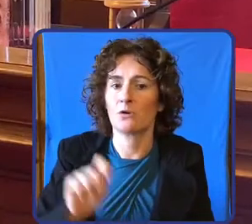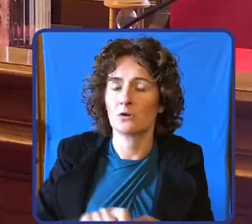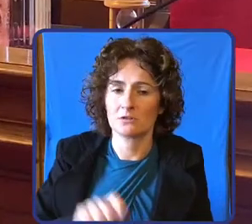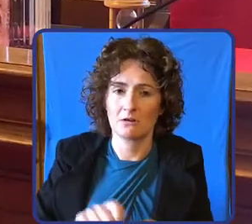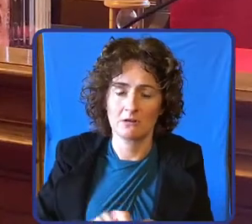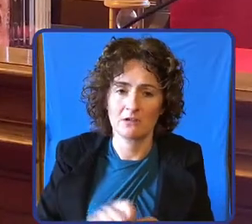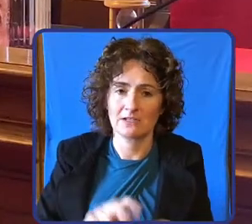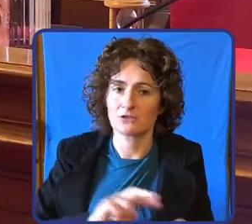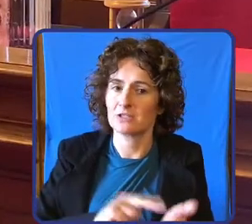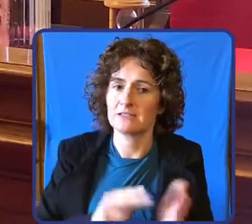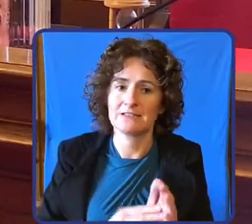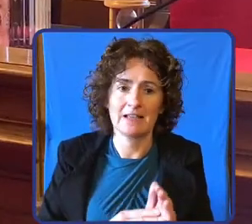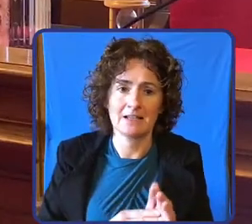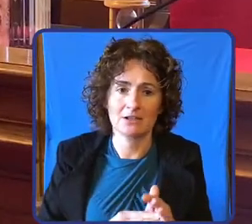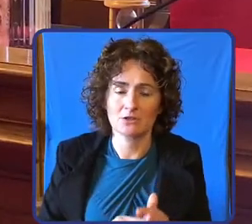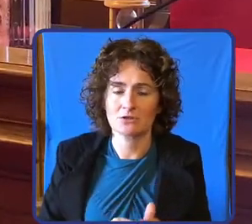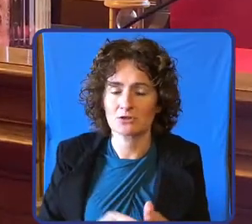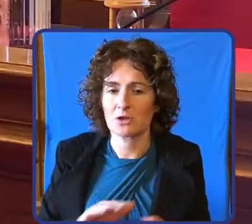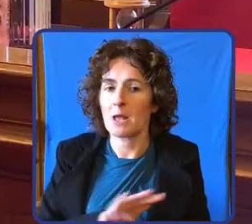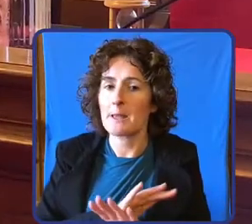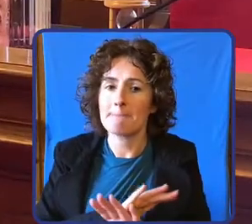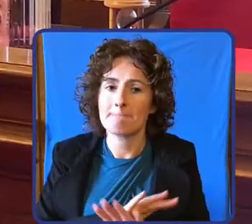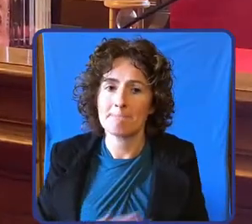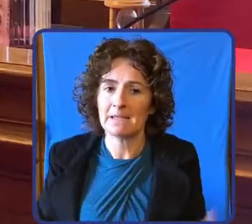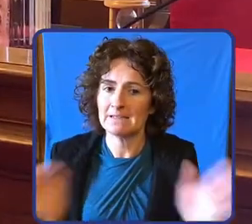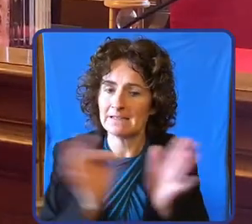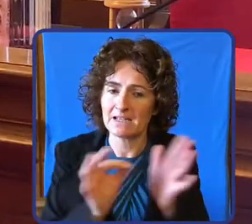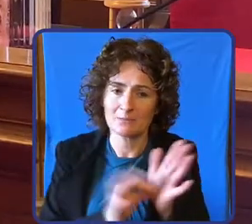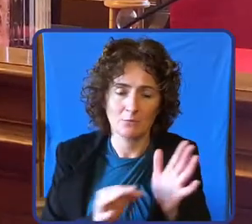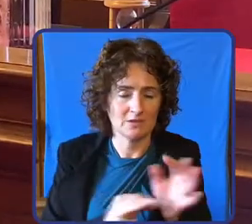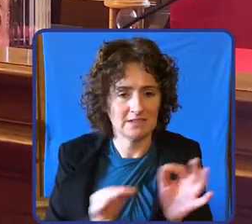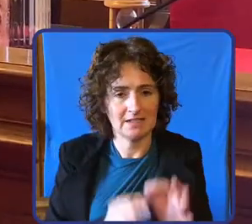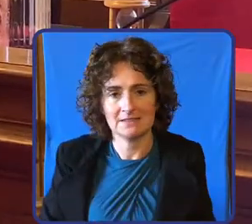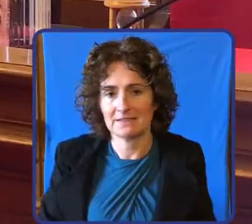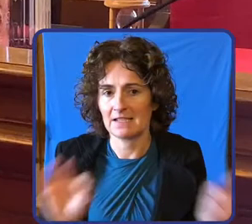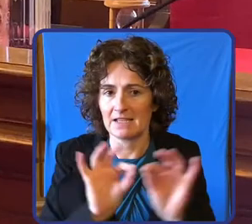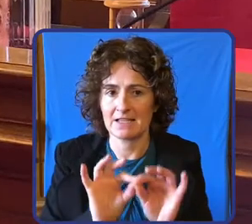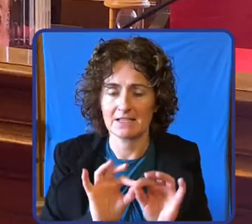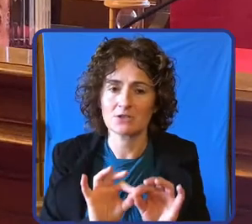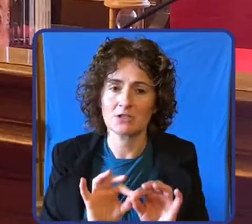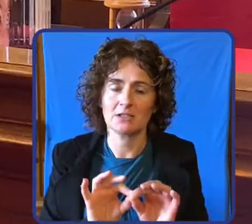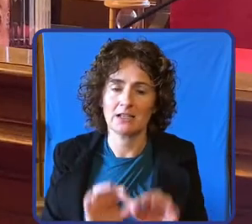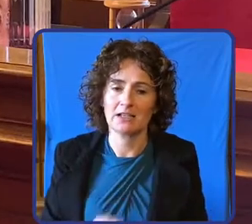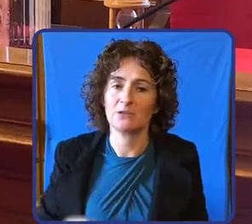terv minden egyes pontját szintén teljesítettük. Tehát a